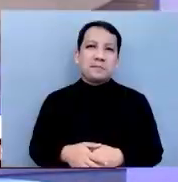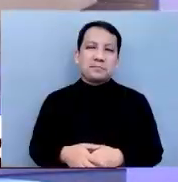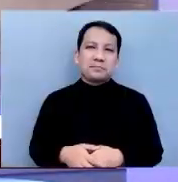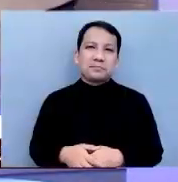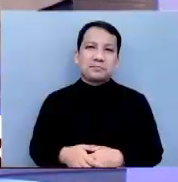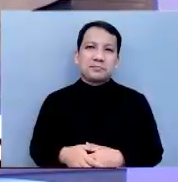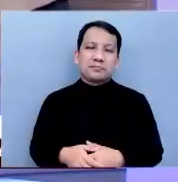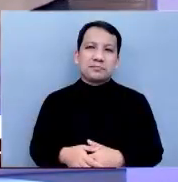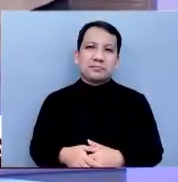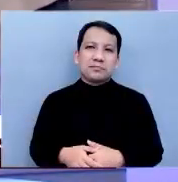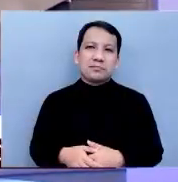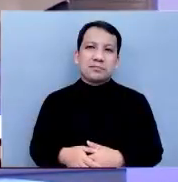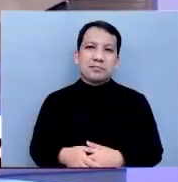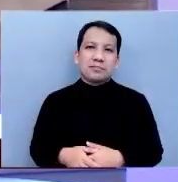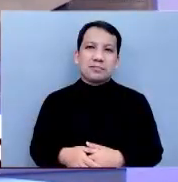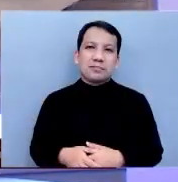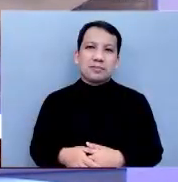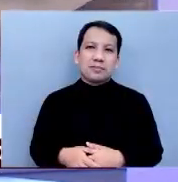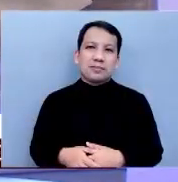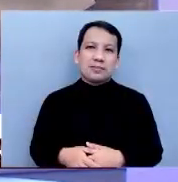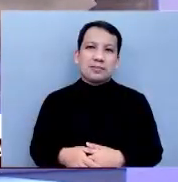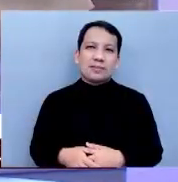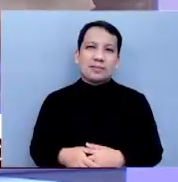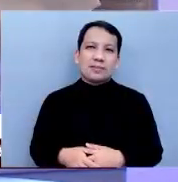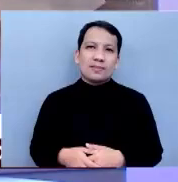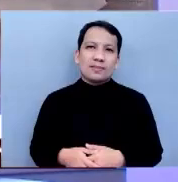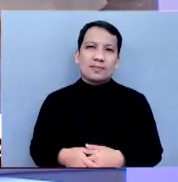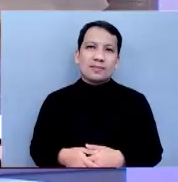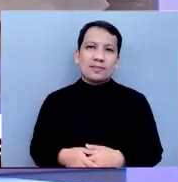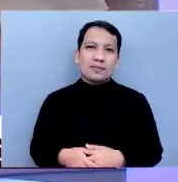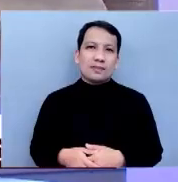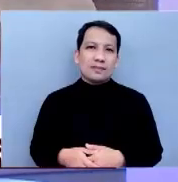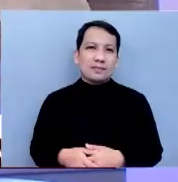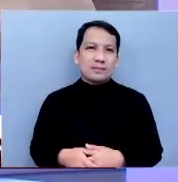Isip ko pala, nagta-type ka, uminom akong kape. Hindi yung pangatlong wala.